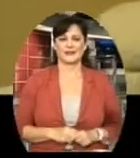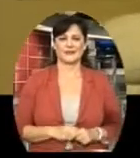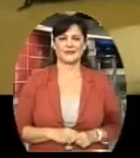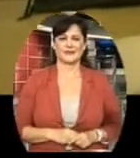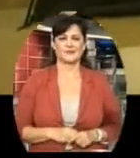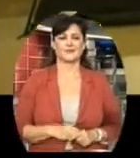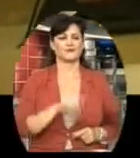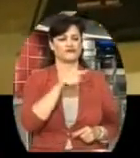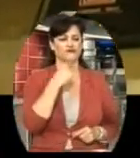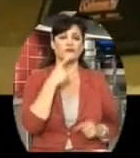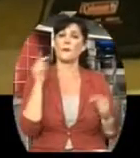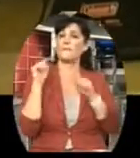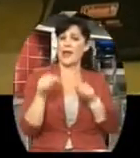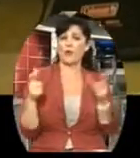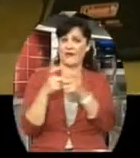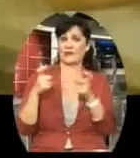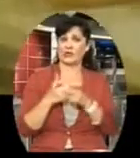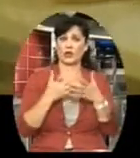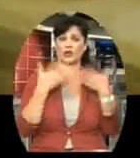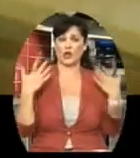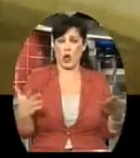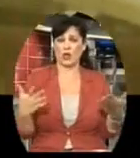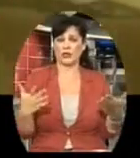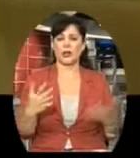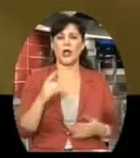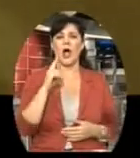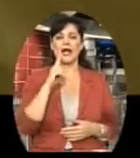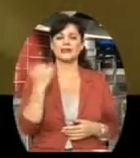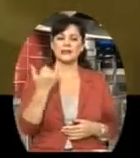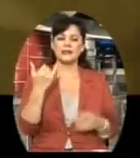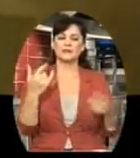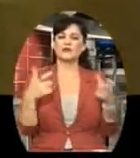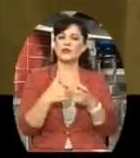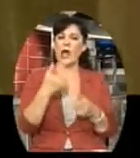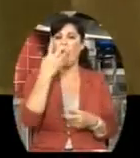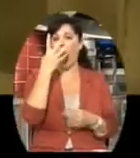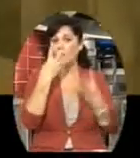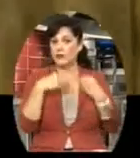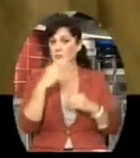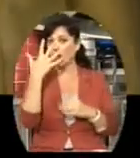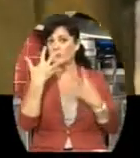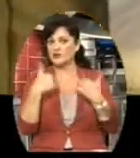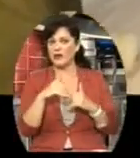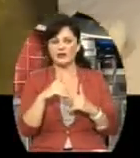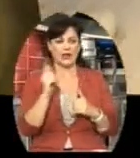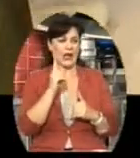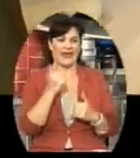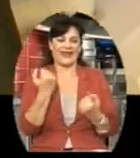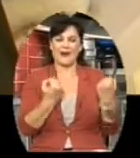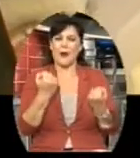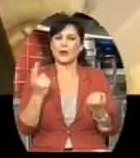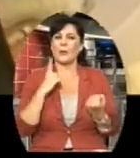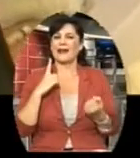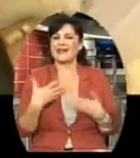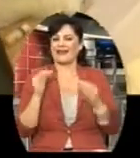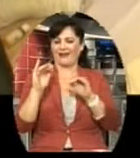באים בקבוצות גדולות, כך שציוד להחזיק קבוצה של 4 משפחות, 5 משפחות, לא ממש נכנס במכוניות פרטיות. אם אני רוצה